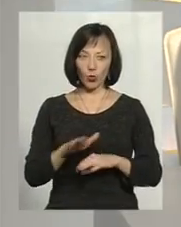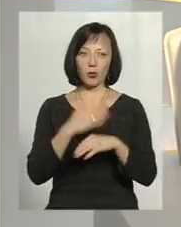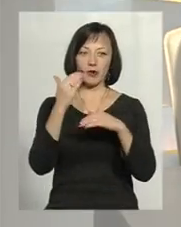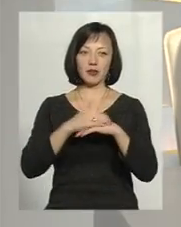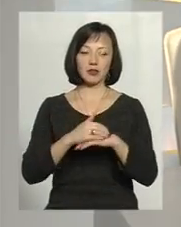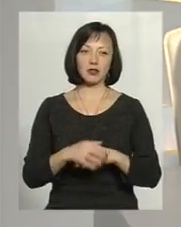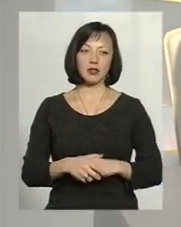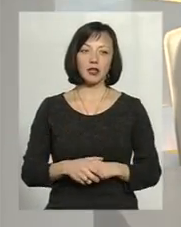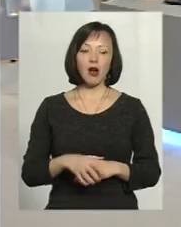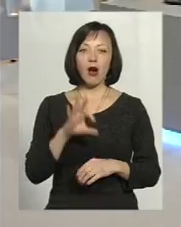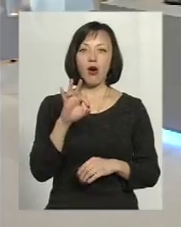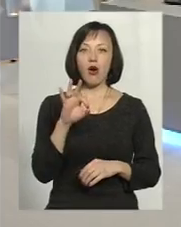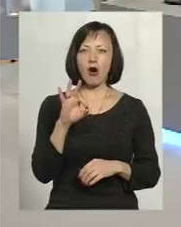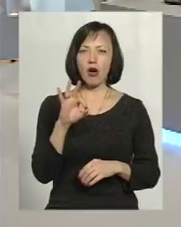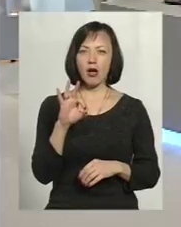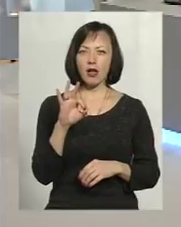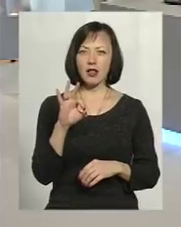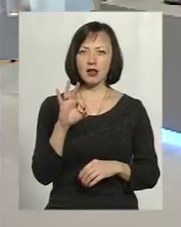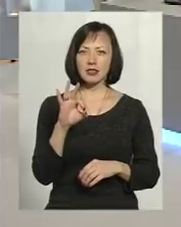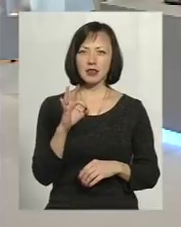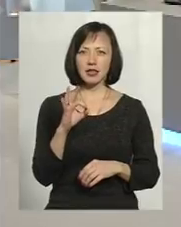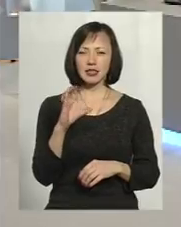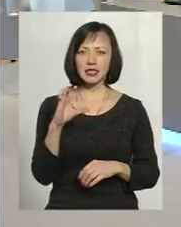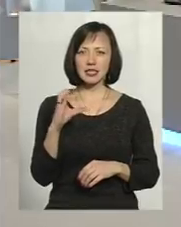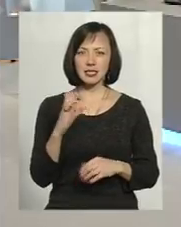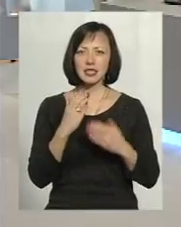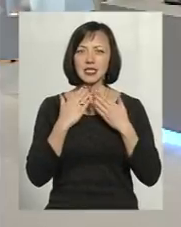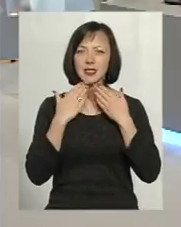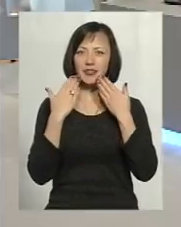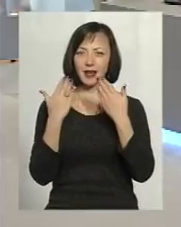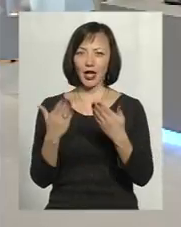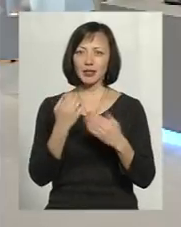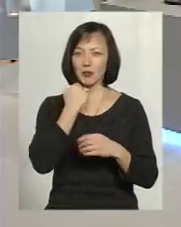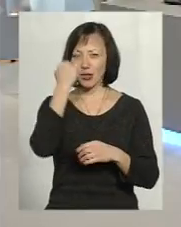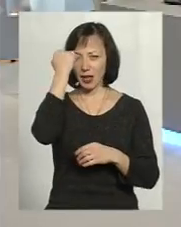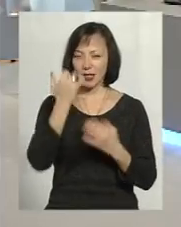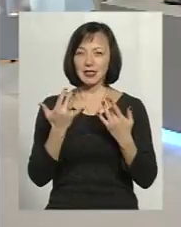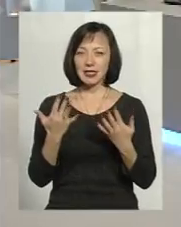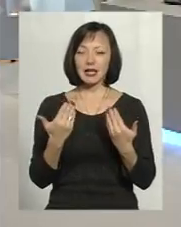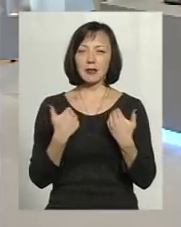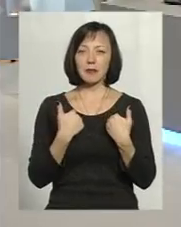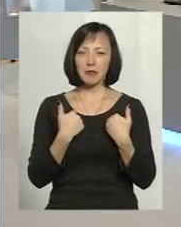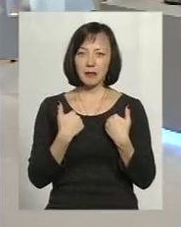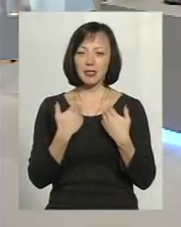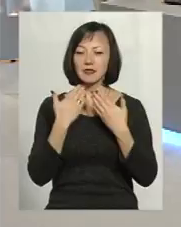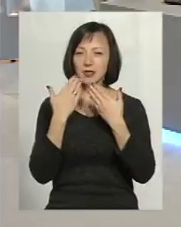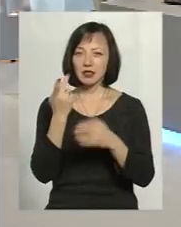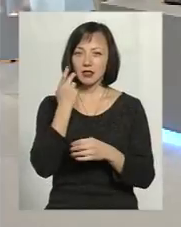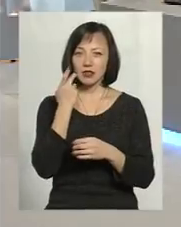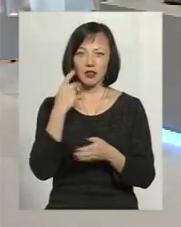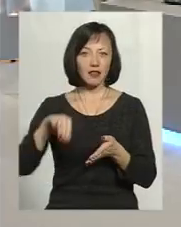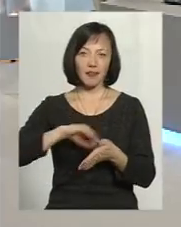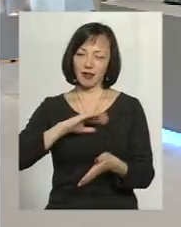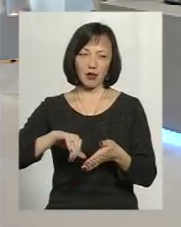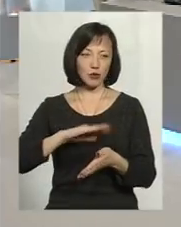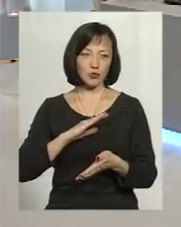Добрий вечір. Олександр Дмитрович, звертаюсь перш за все до вас з подякою. Бо скільки ми до вас не зверталися, ви всьому